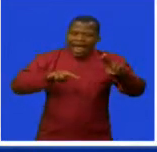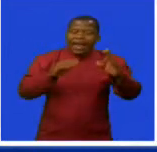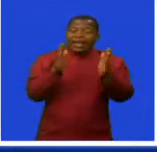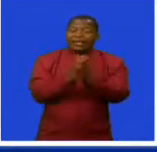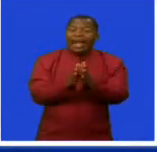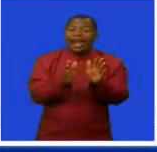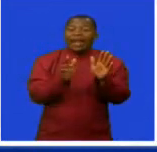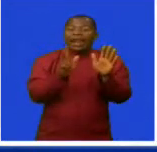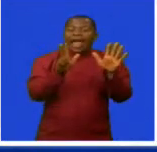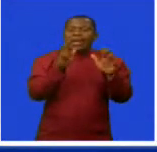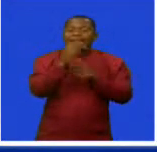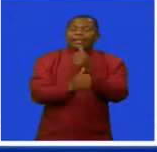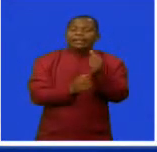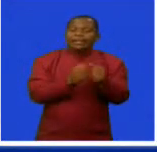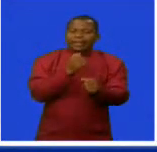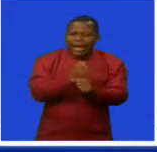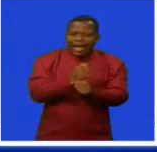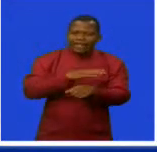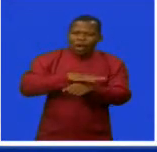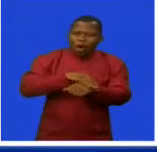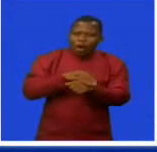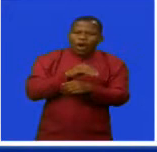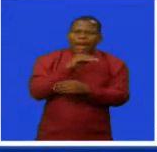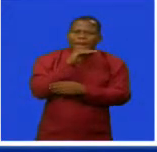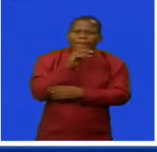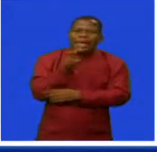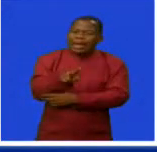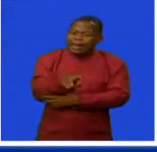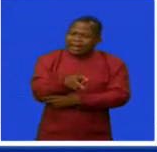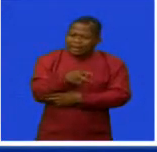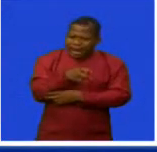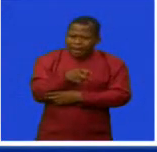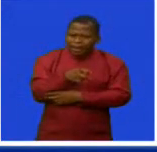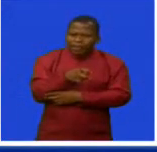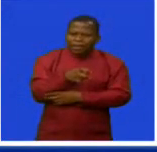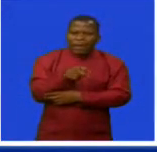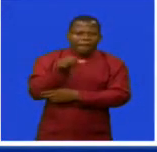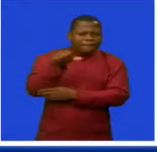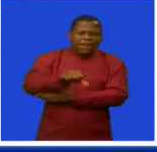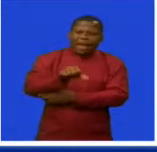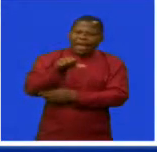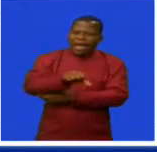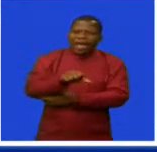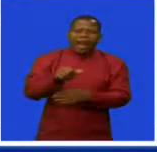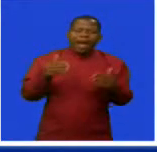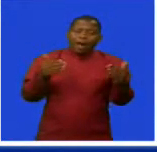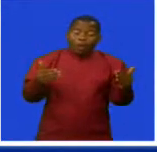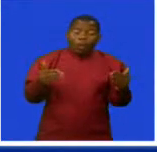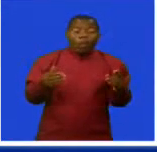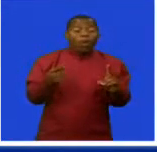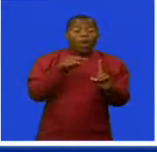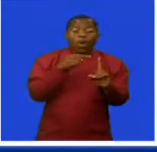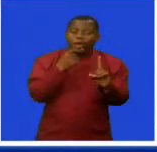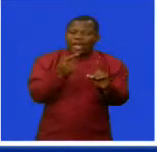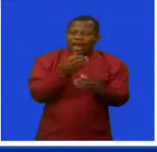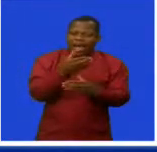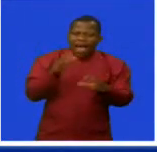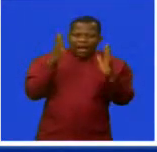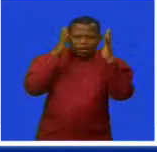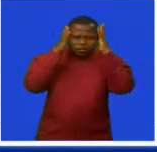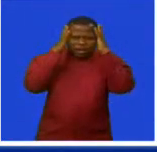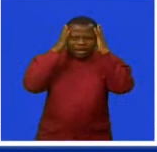loko uyamhlukubeda ngeteko elicazi so akusiko kahle. Thabede uthi livele Eswatini